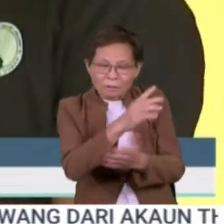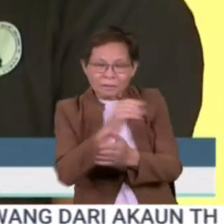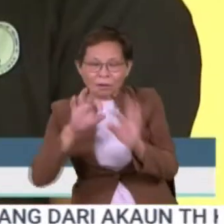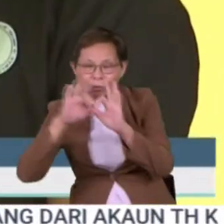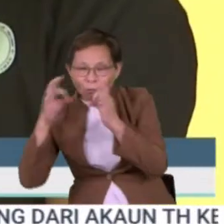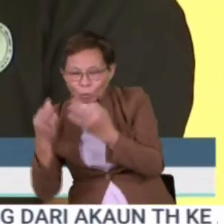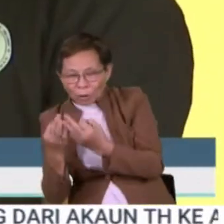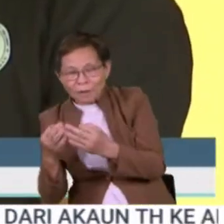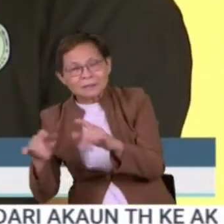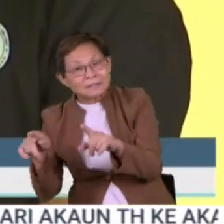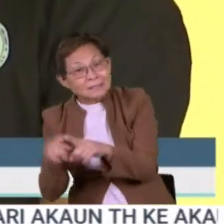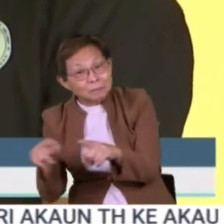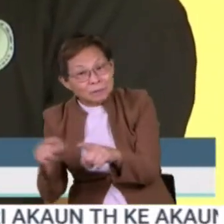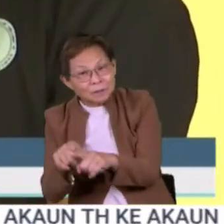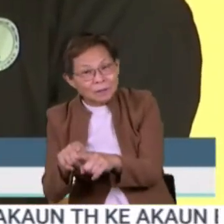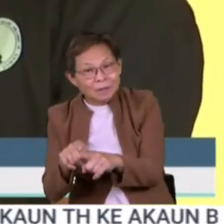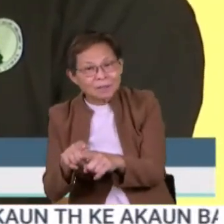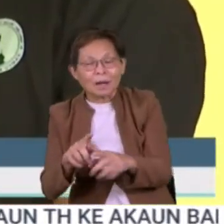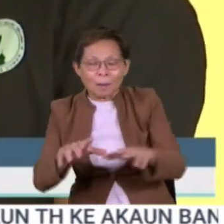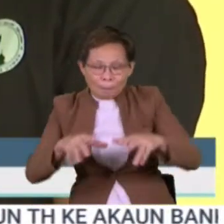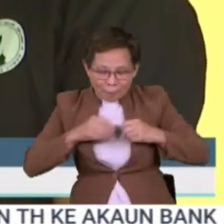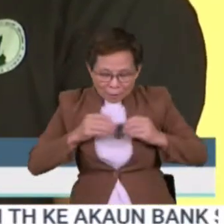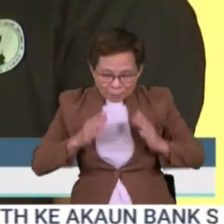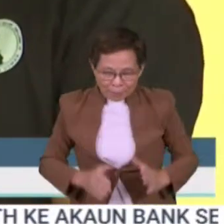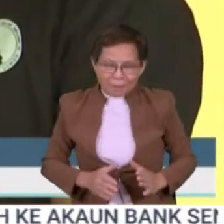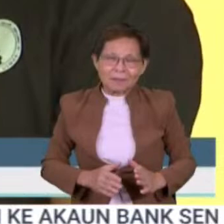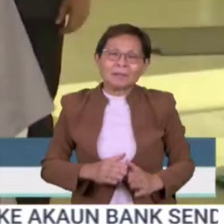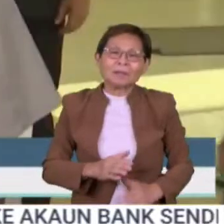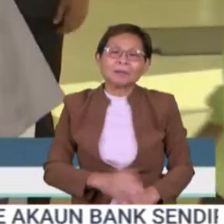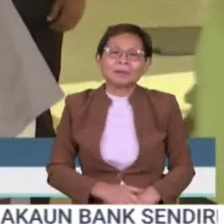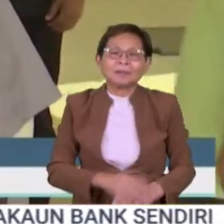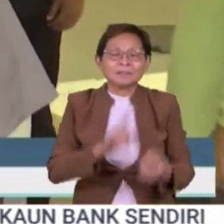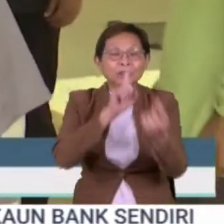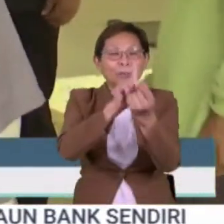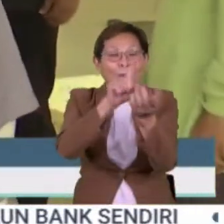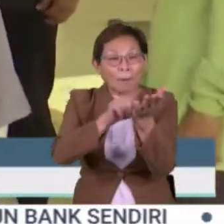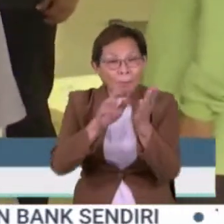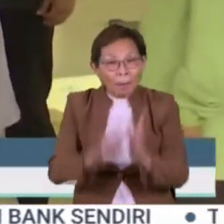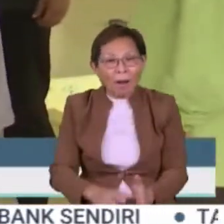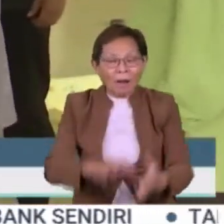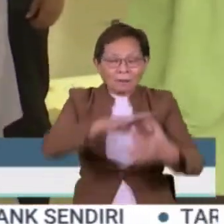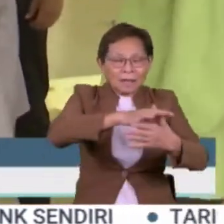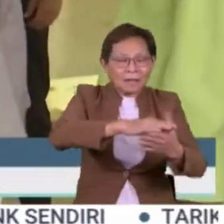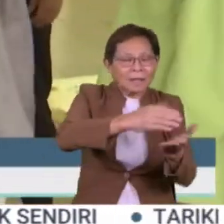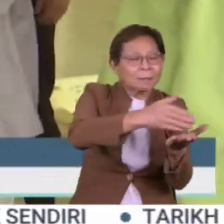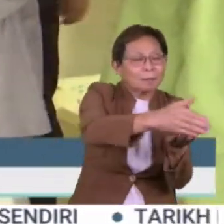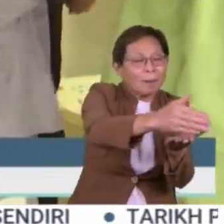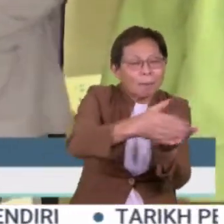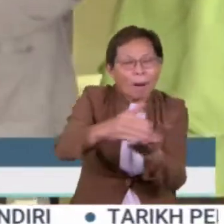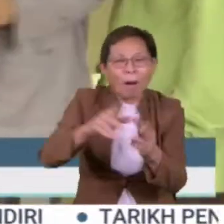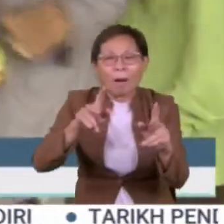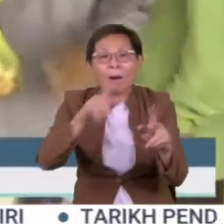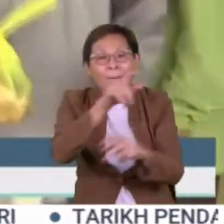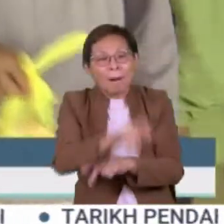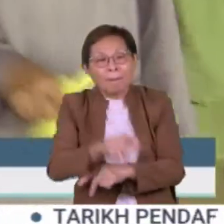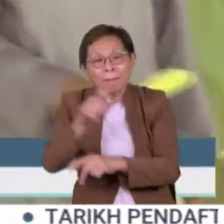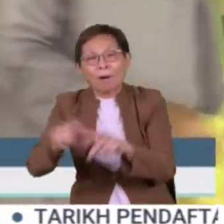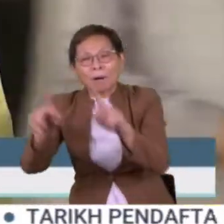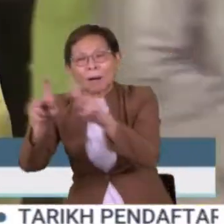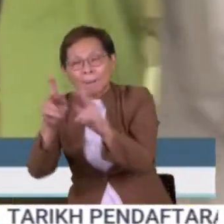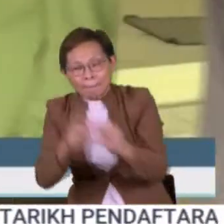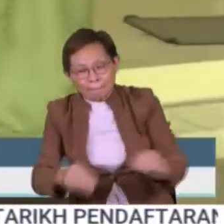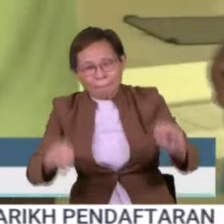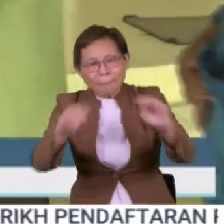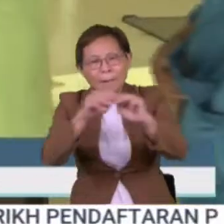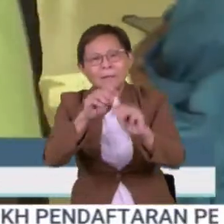dan begitu juga yang menerimanya beliau ditemui pemerintah selepas menagihkan daging korban kepada penduduk kampung sinalang di